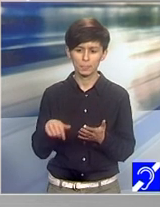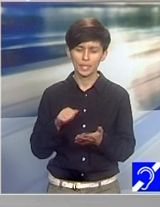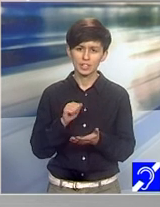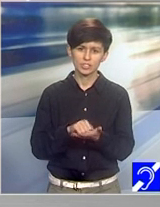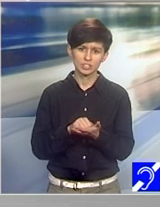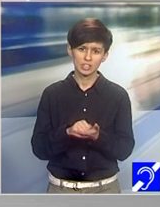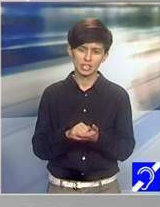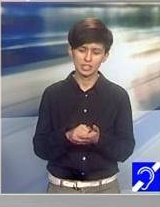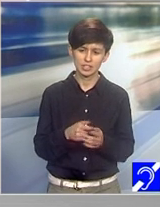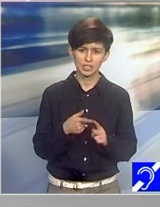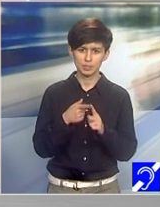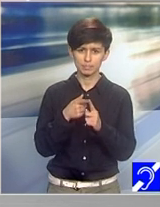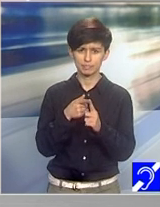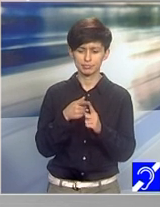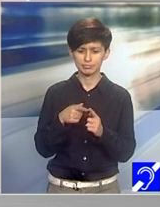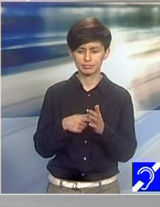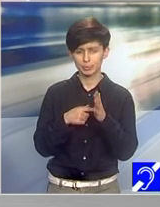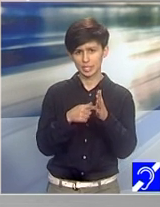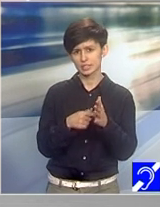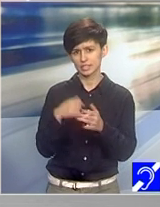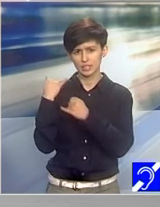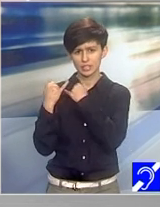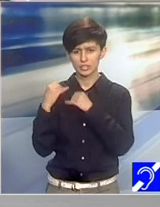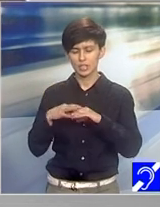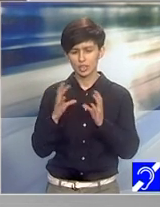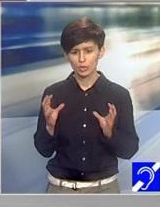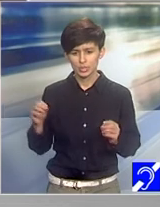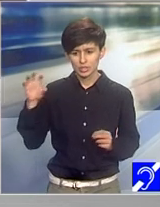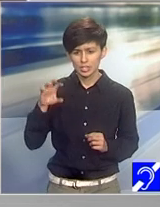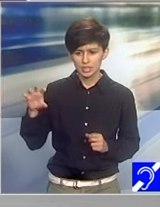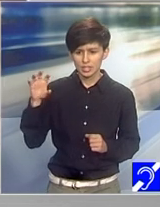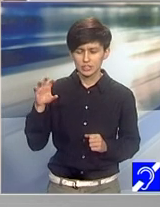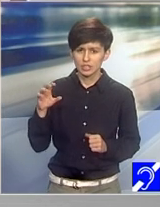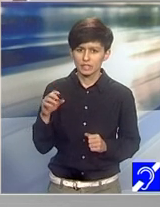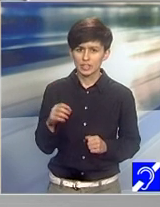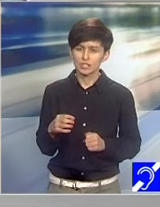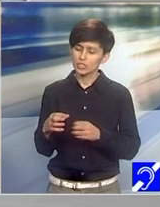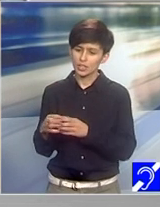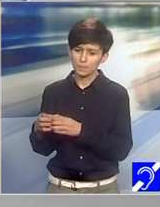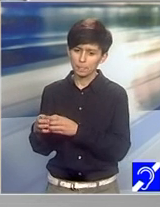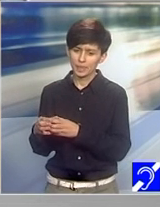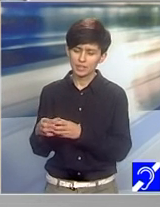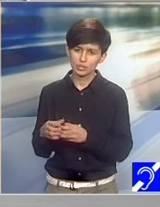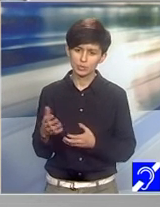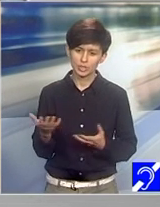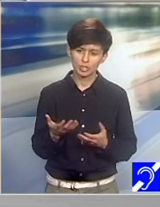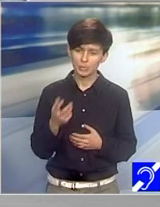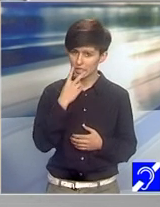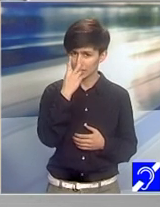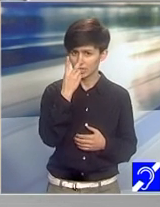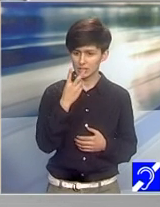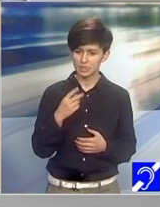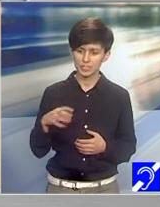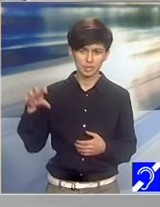din Transilvania, surprinde în egală măsură și în proporțiile etnice pe care le regăsim în Transilvania de